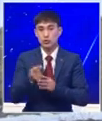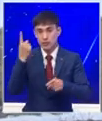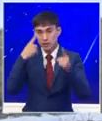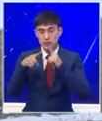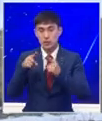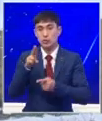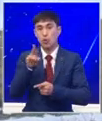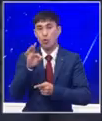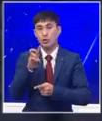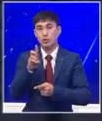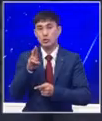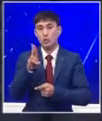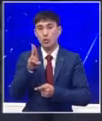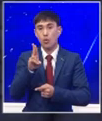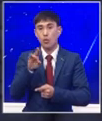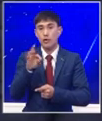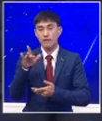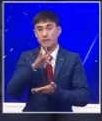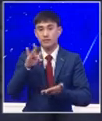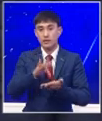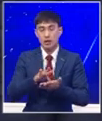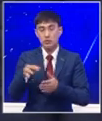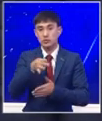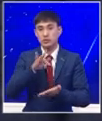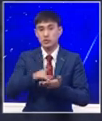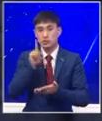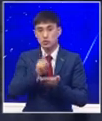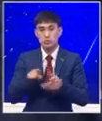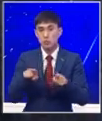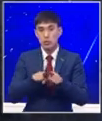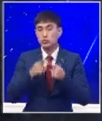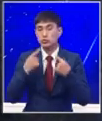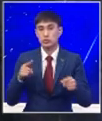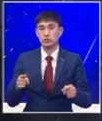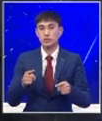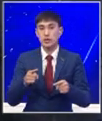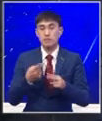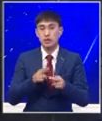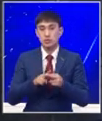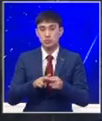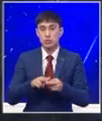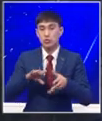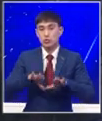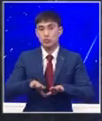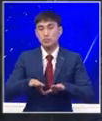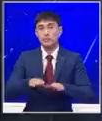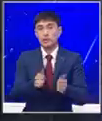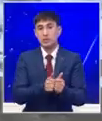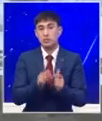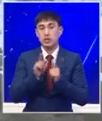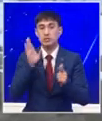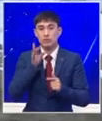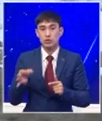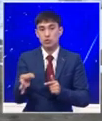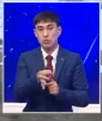дизайн-код города Кунаев. По мнению главы региона, областной центр не должен быть похож на другие. С учетом его расположения рядом с большим